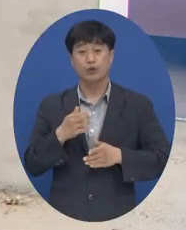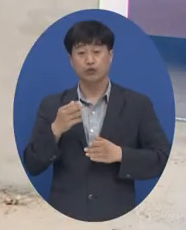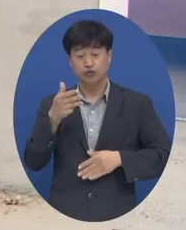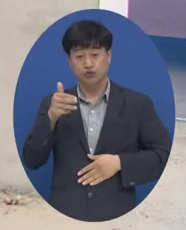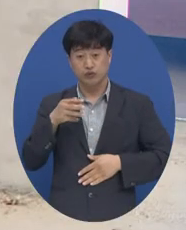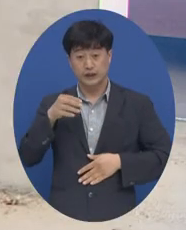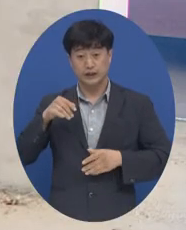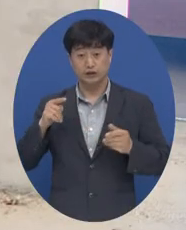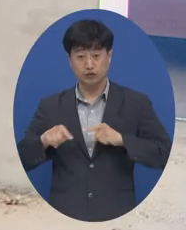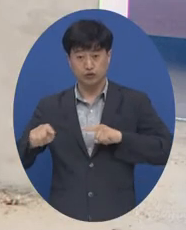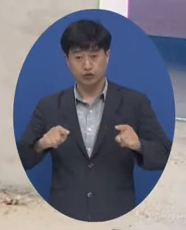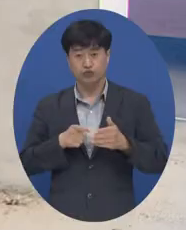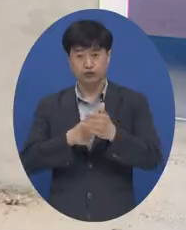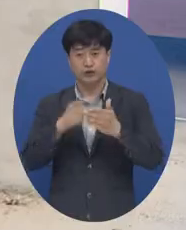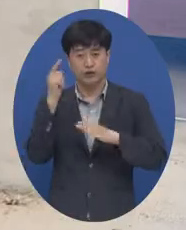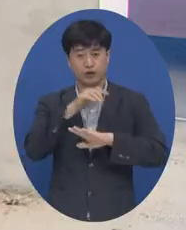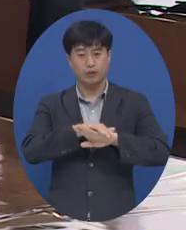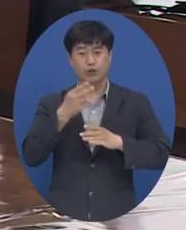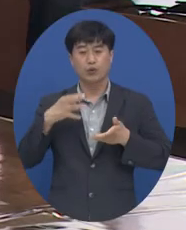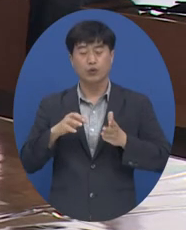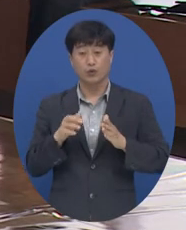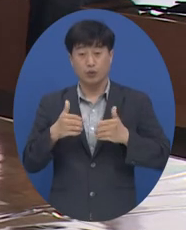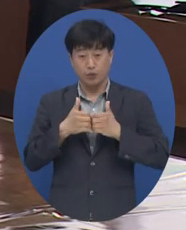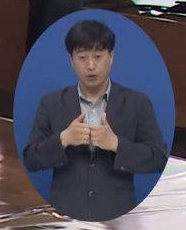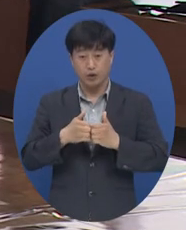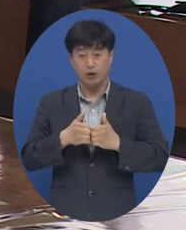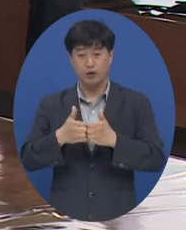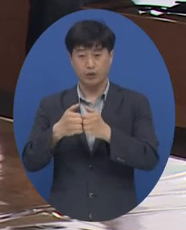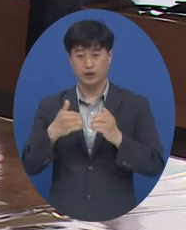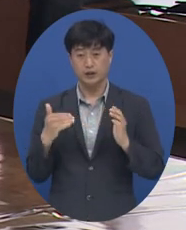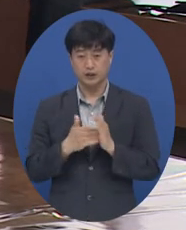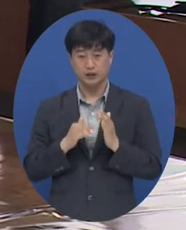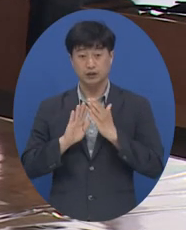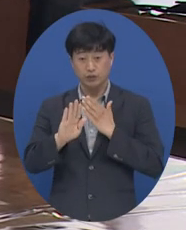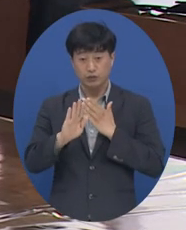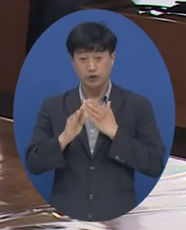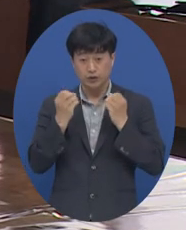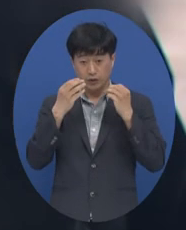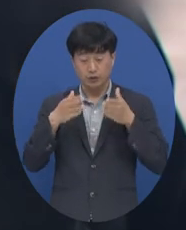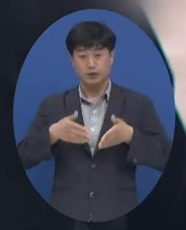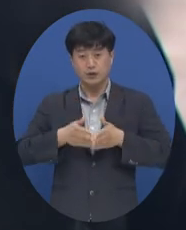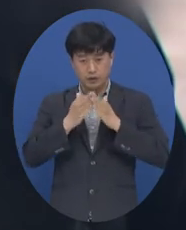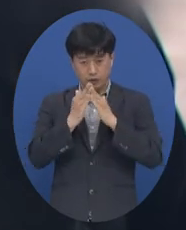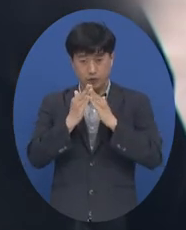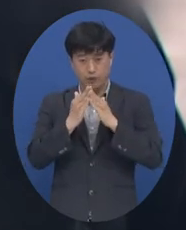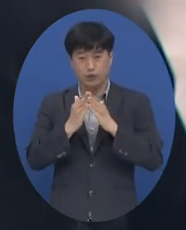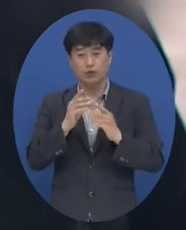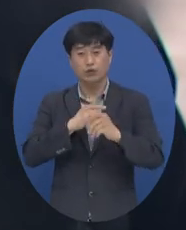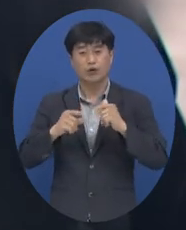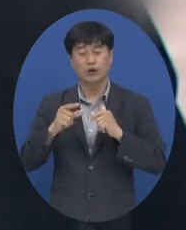경기도형 뉴딜 정책 추진 계획을 도의회 민간 위원들과 논의해 세부 계획을 구체화하고